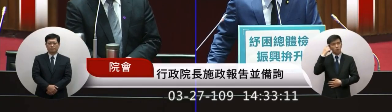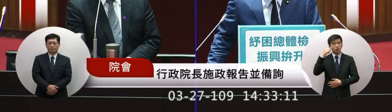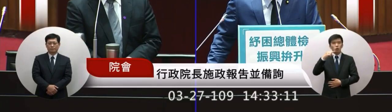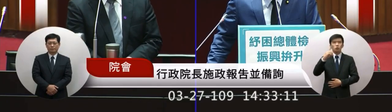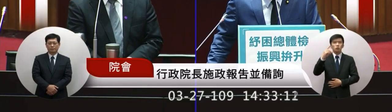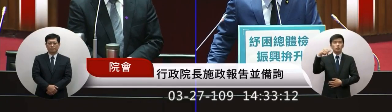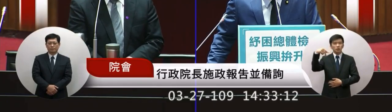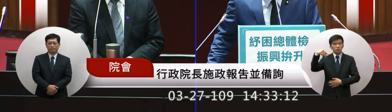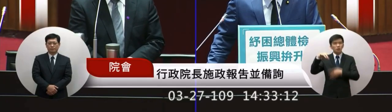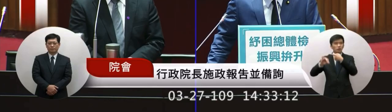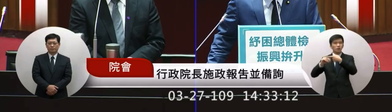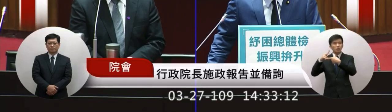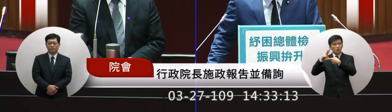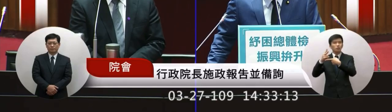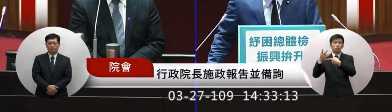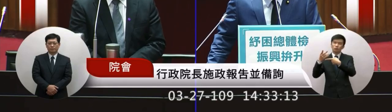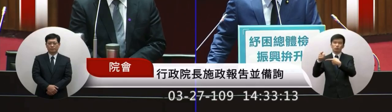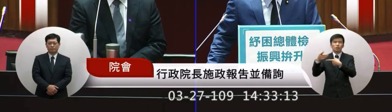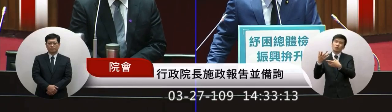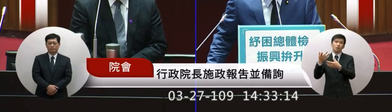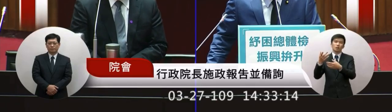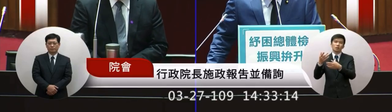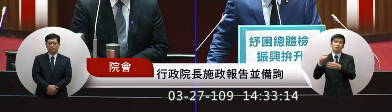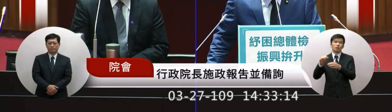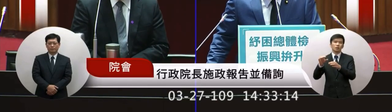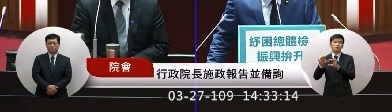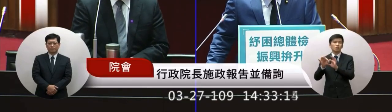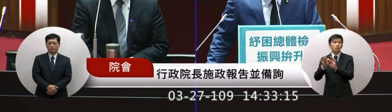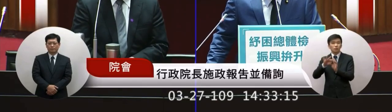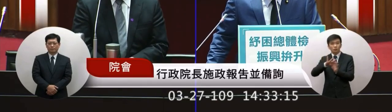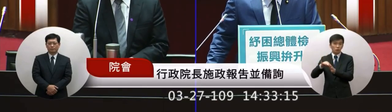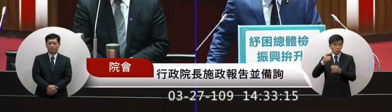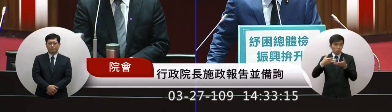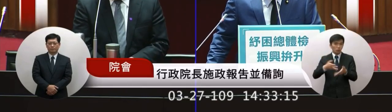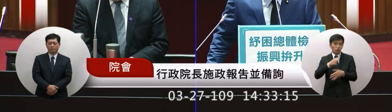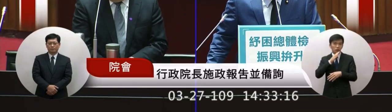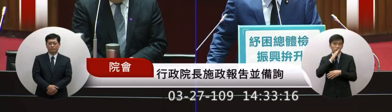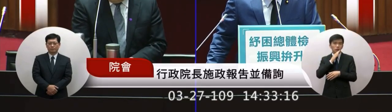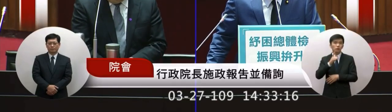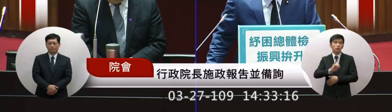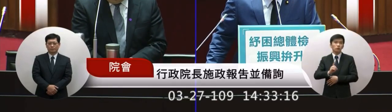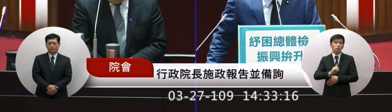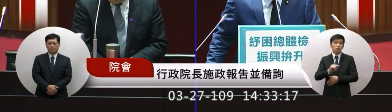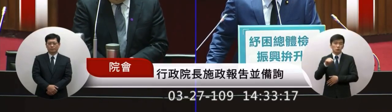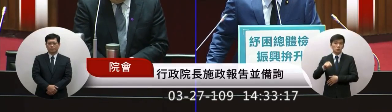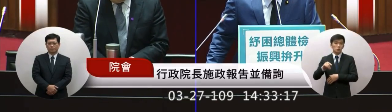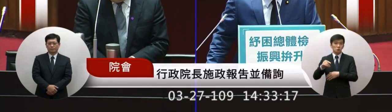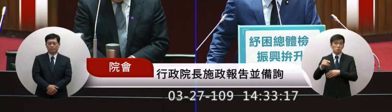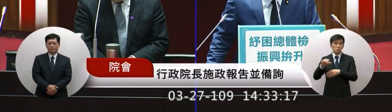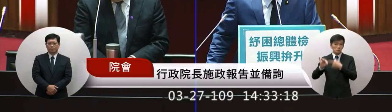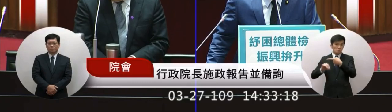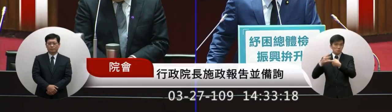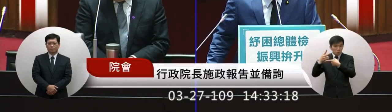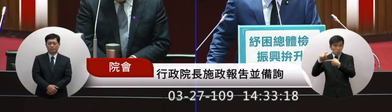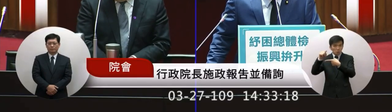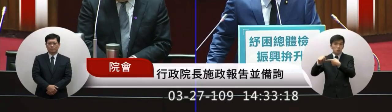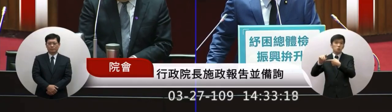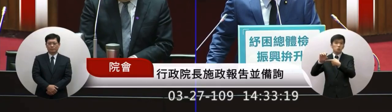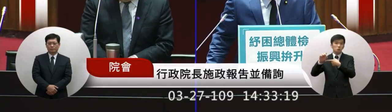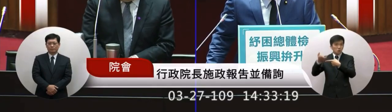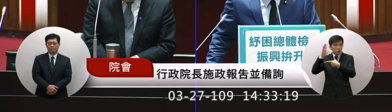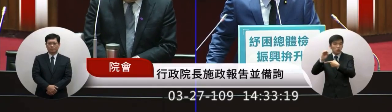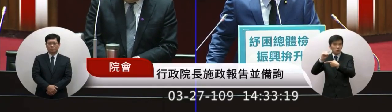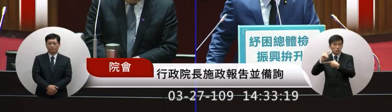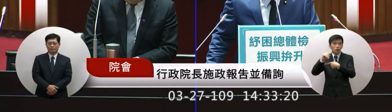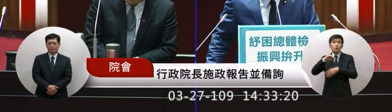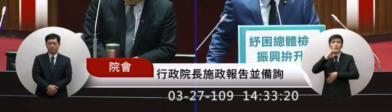个阶段基本上是假议题啊。当然 GDP 很重要，但是这个至于它能不能保二，其实我们可以下半年吼，我们再来做检视